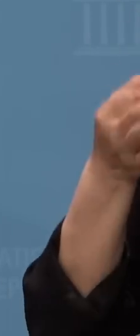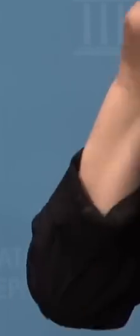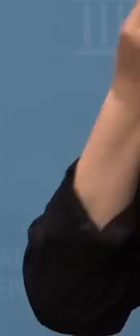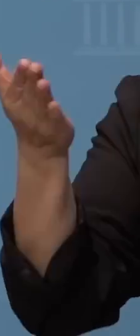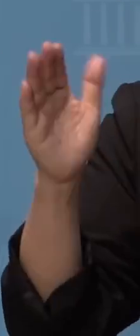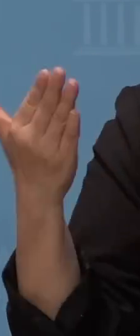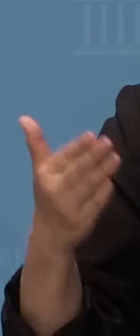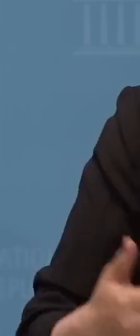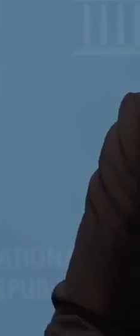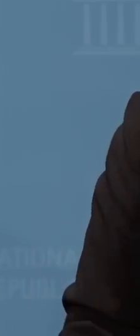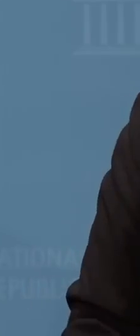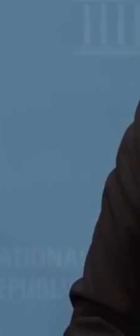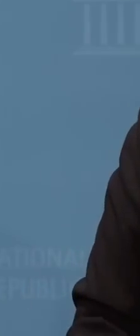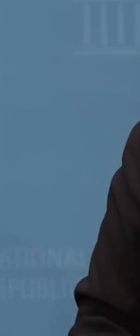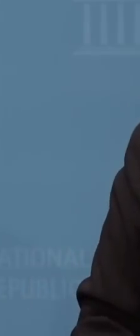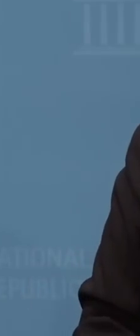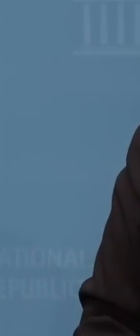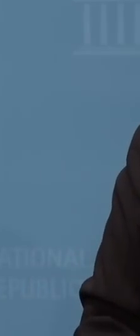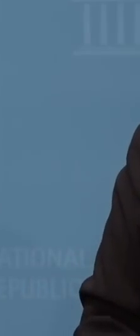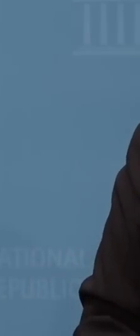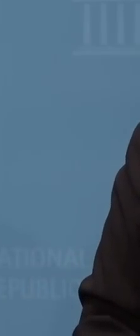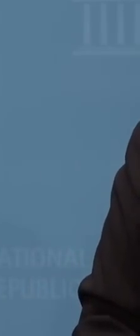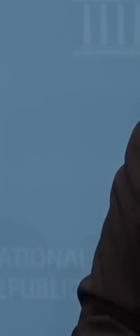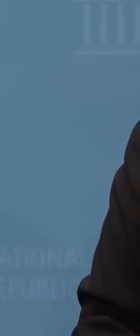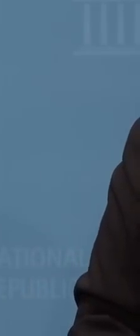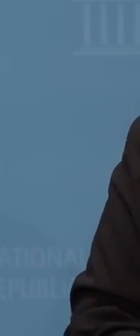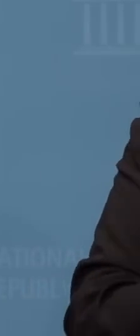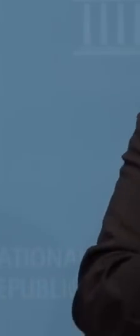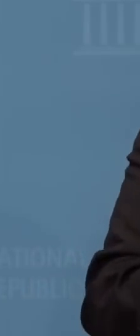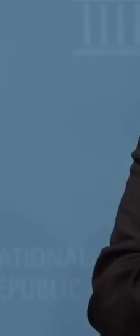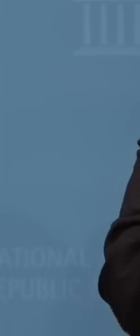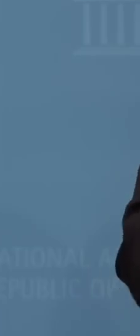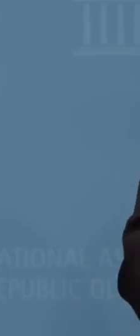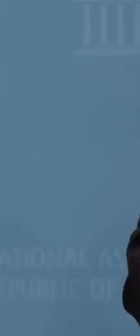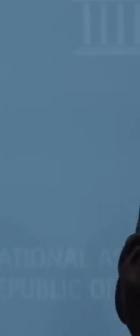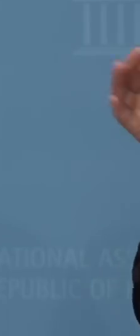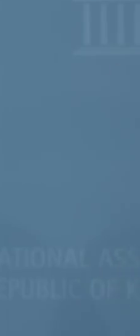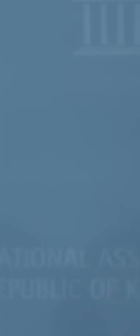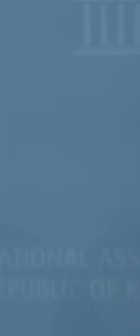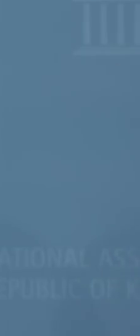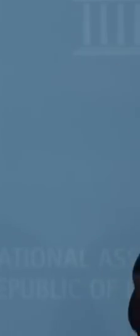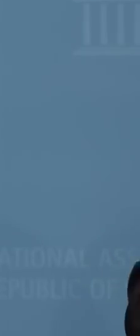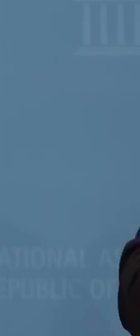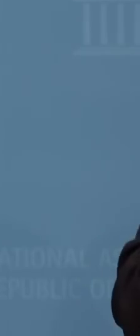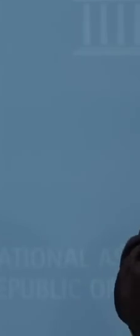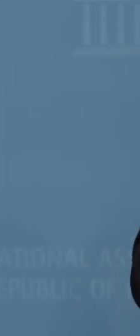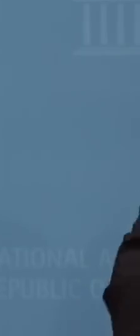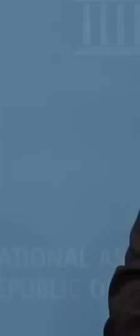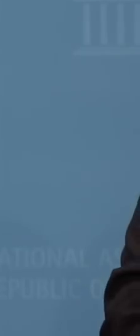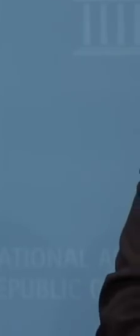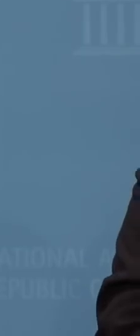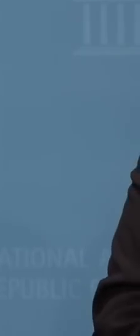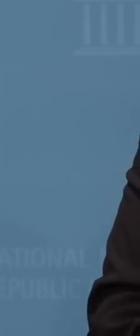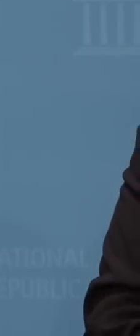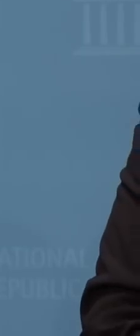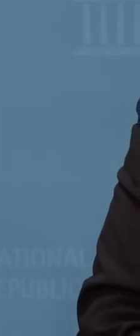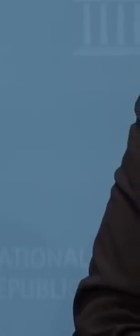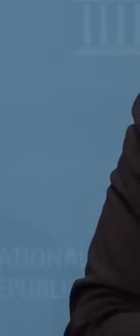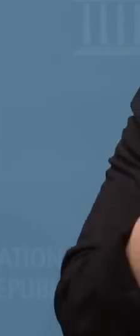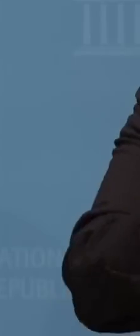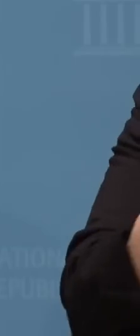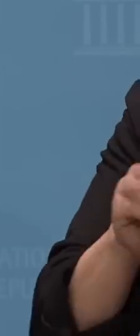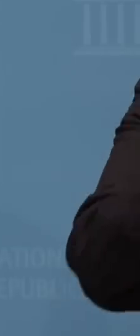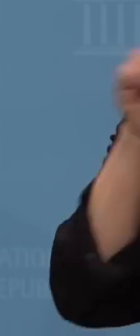입증했다고 생각합니다. 여당조차 없애고 윤당만 남겨버린 대통령이 여론 지지율에도